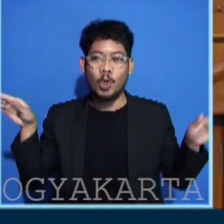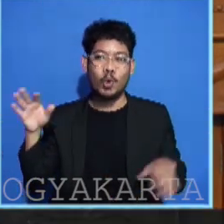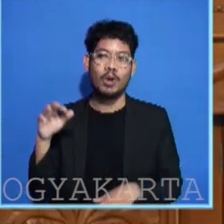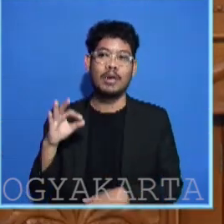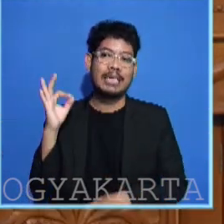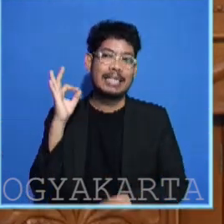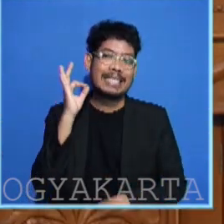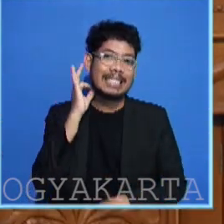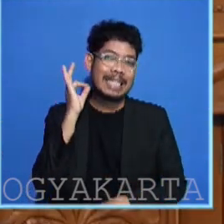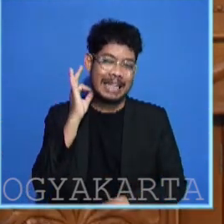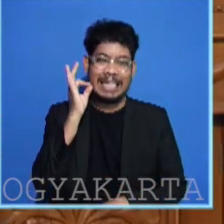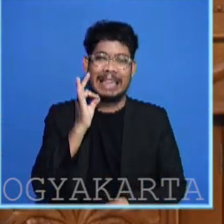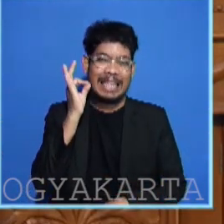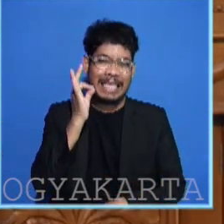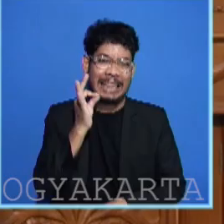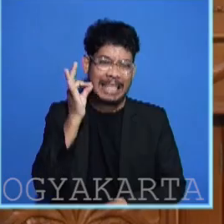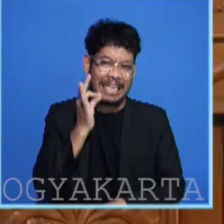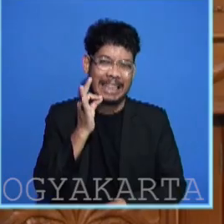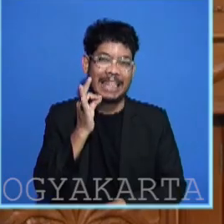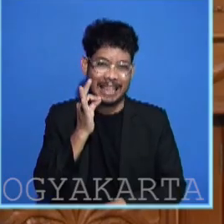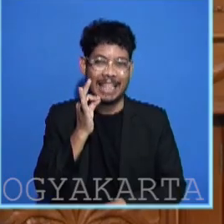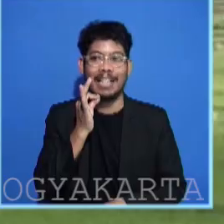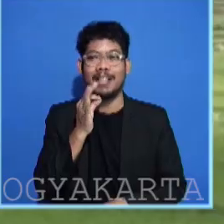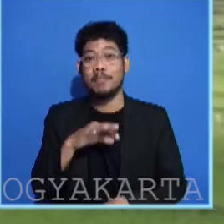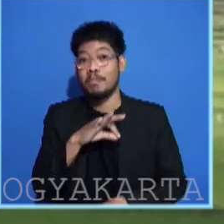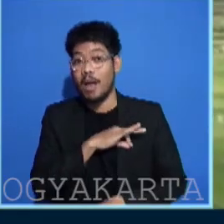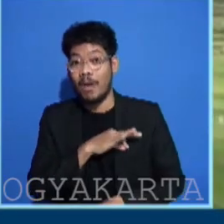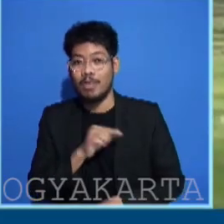murakabi serta aman tumrap lingkungan